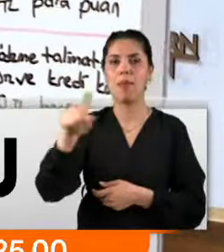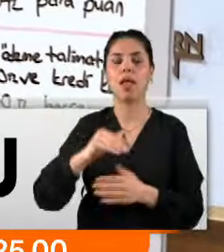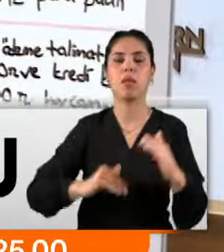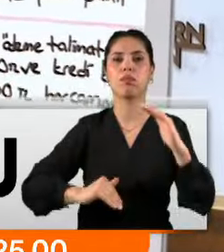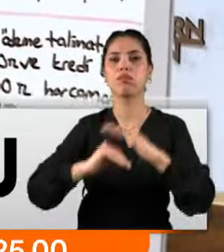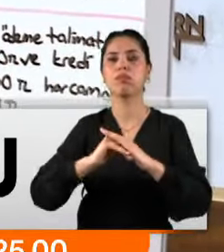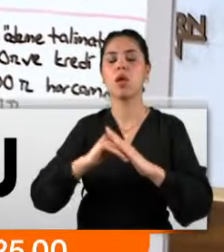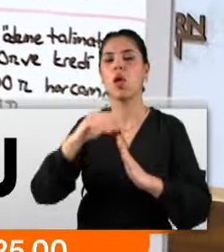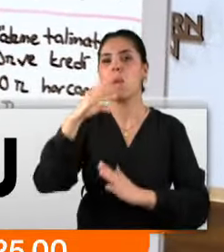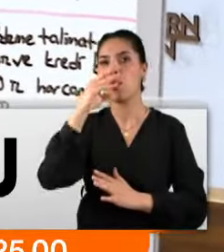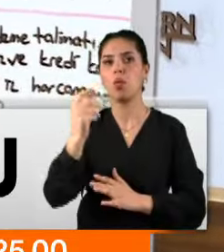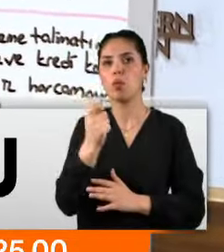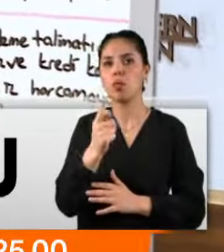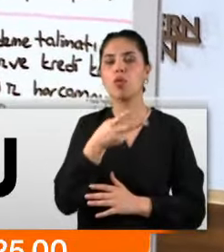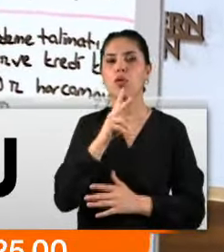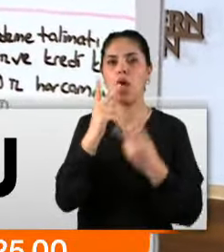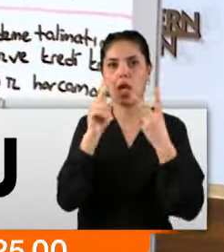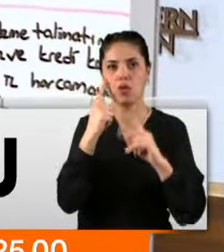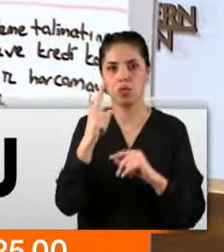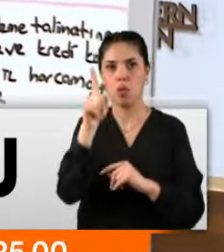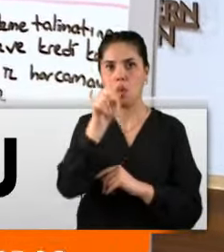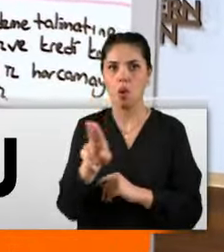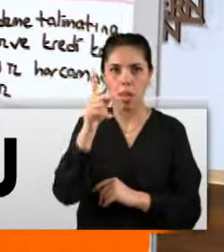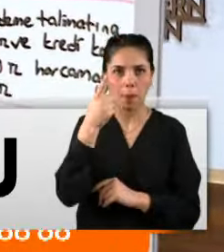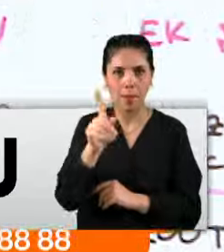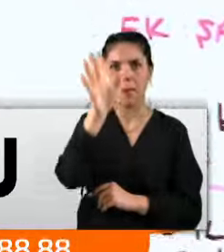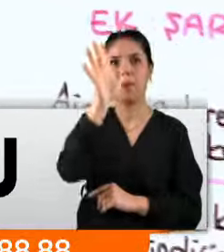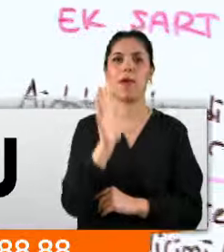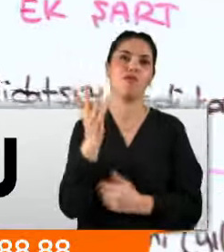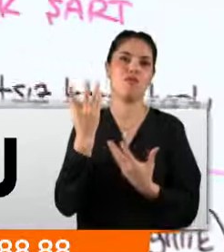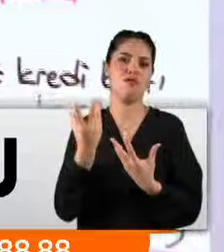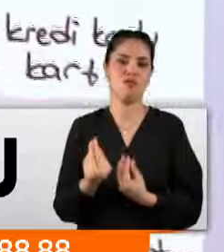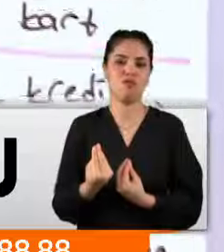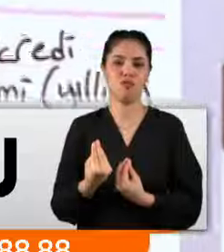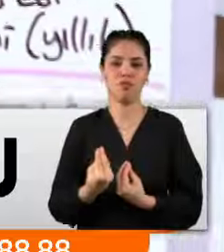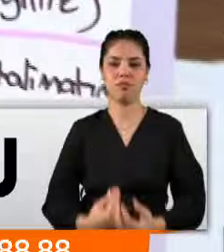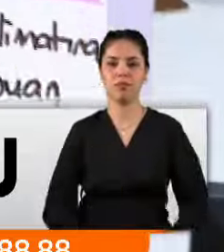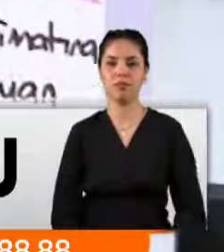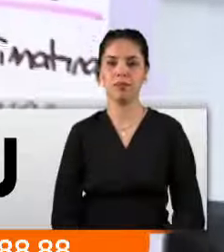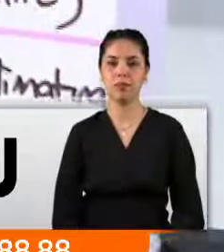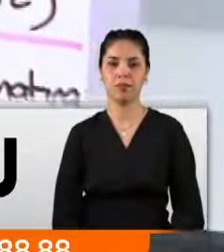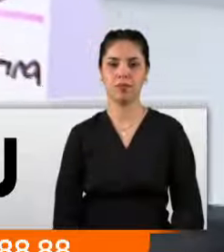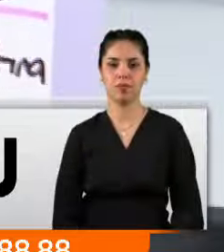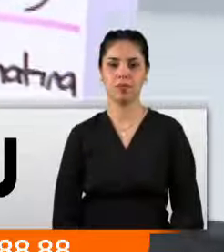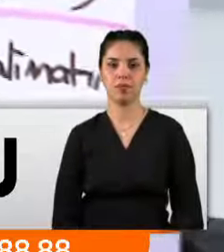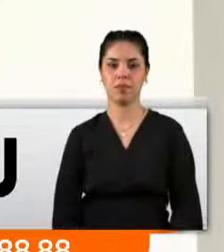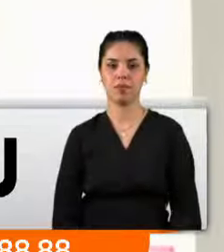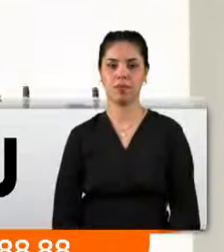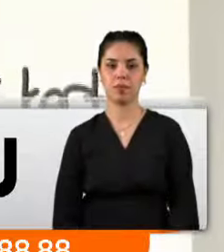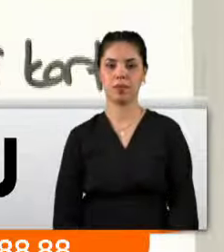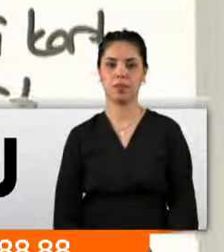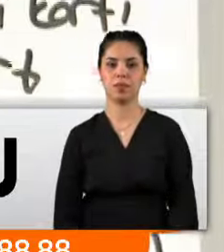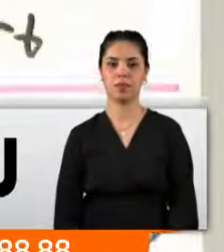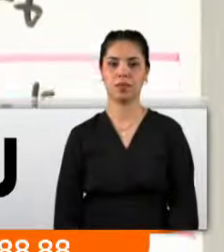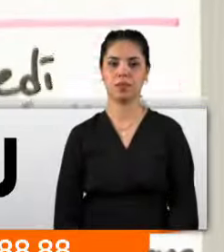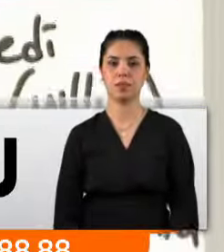yüksek promosyon tutarı son açıklamalara göre 17.500 lira. Bazıları 8-12 bin rakamında sabit kaldılar. Ama